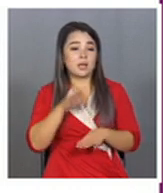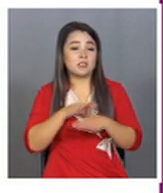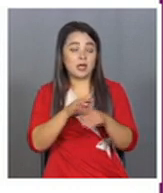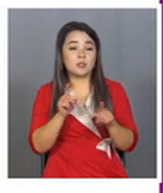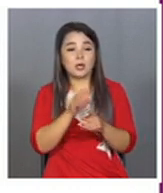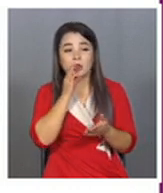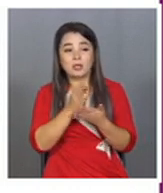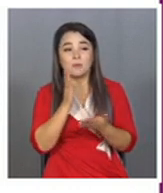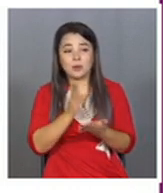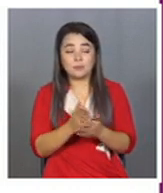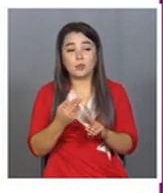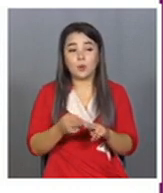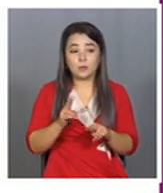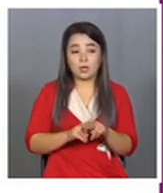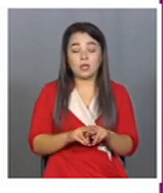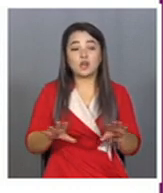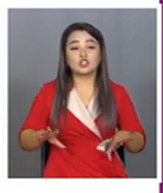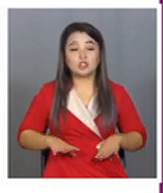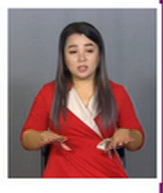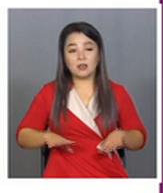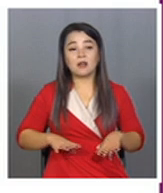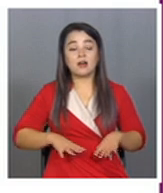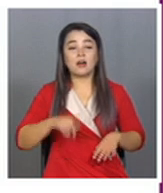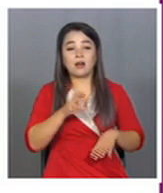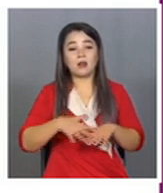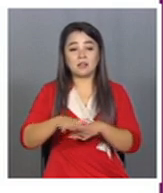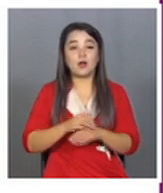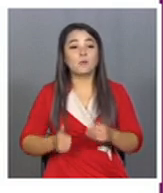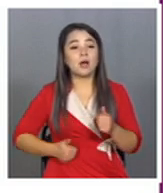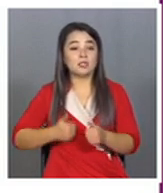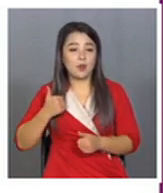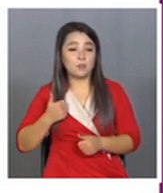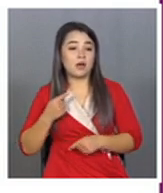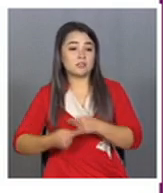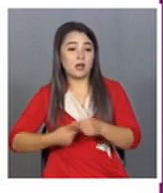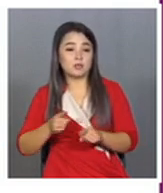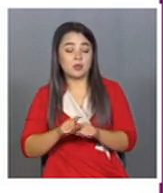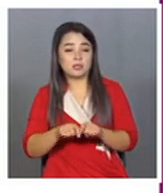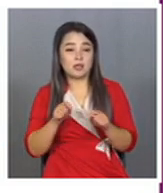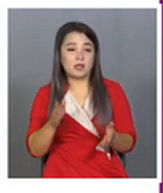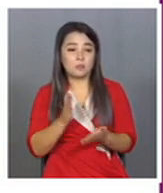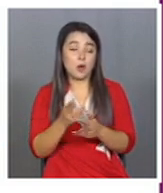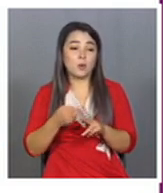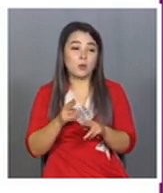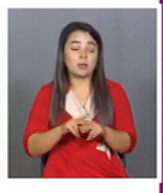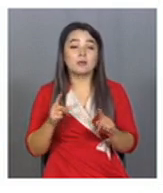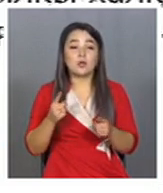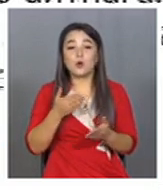айтпаған. Өйткені жылқы халқымыз үшін мақтан, салтанат болған. Оны неге